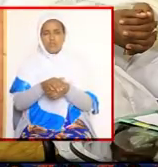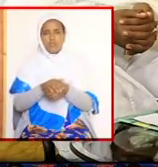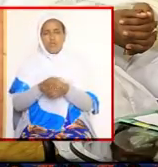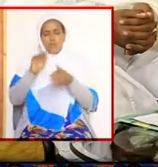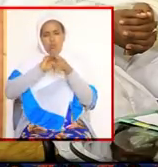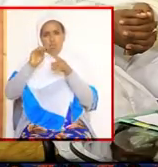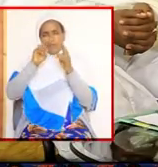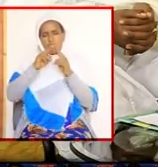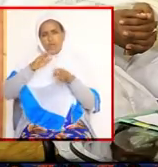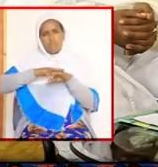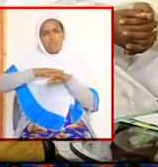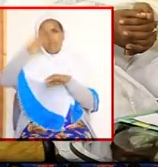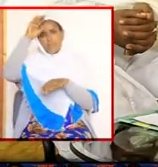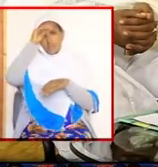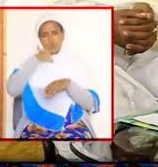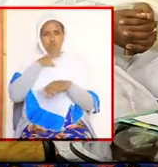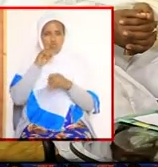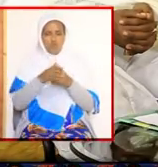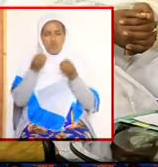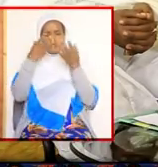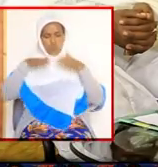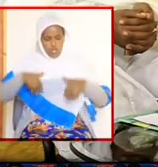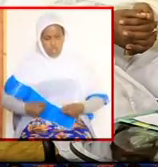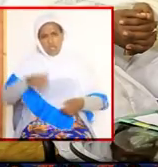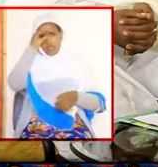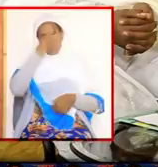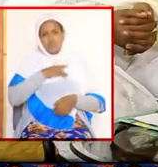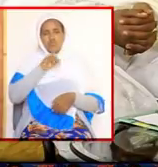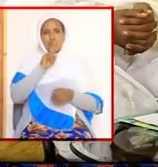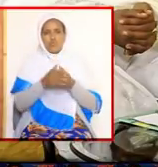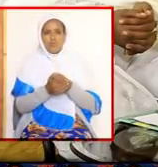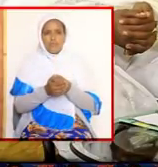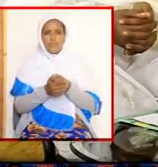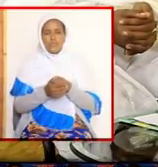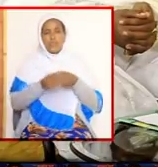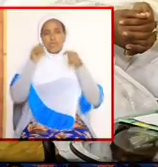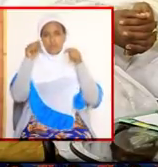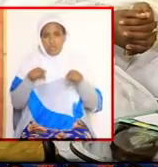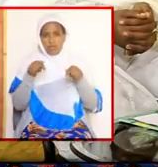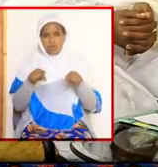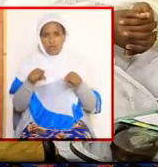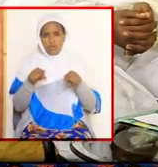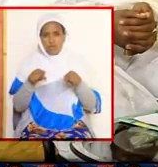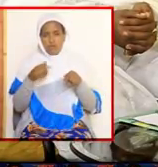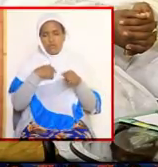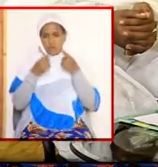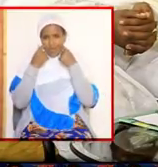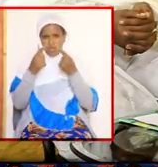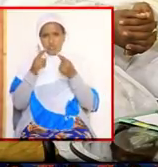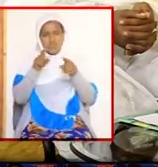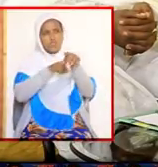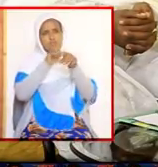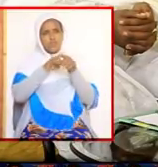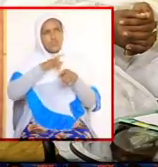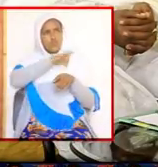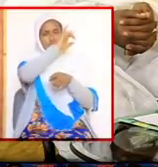በሙያ በጣም ከኔ የሚበልጥ ሰው ነው። ብዙ የደከመ ሰው ነው። በሙያው የሚጠየቅ ሰው ነው። ዛሬ እኔ ካየሁት ብዙ ጊዜ ነው